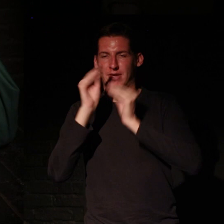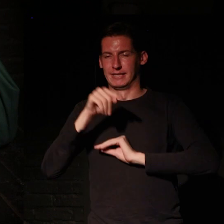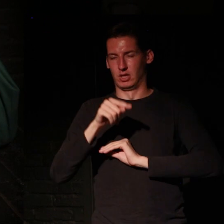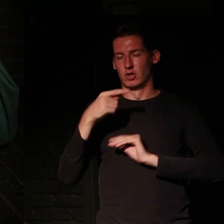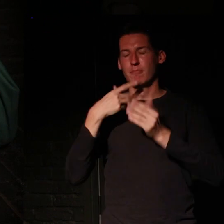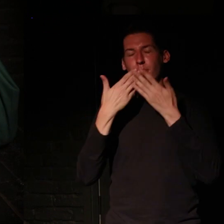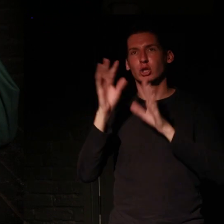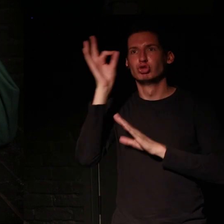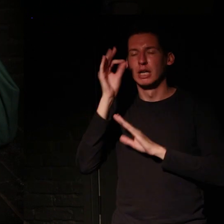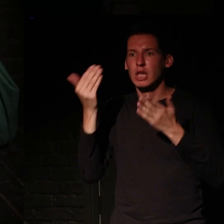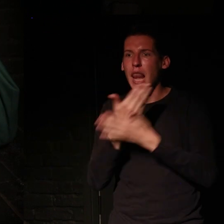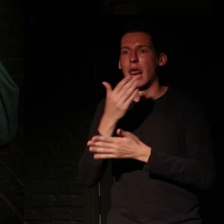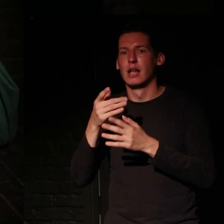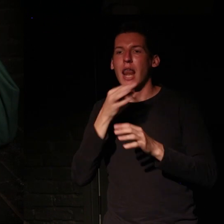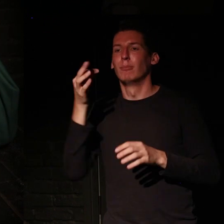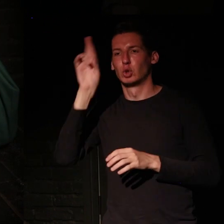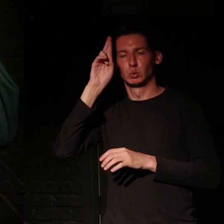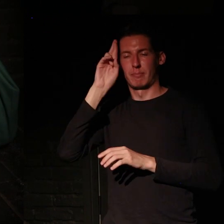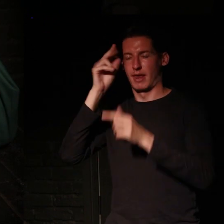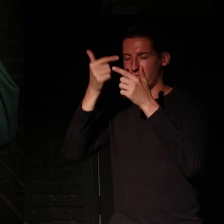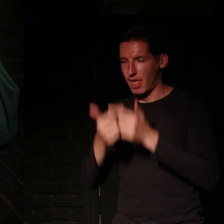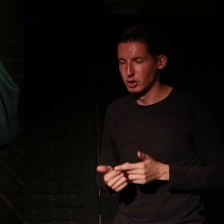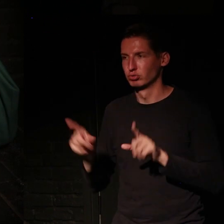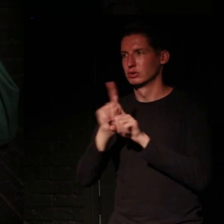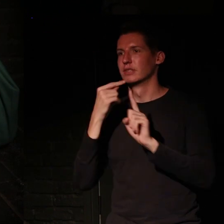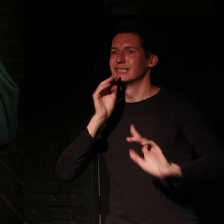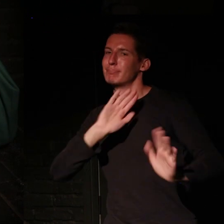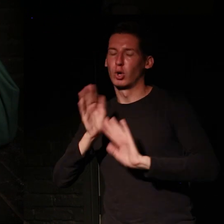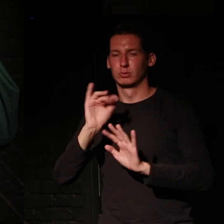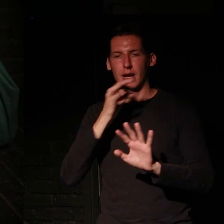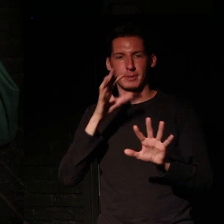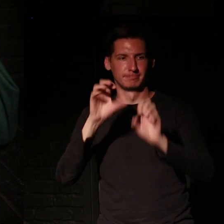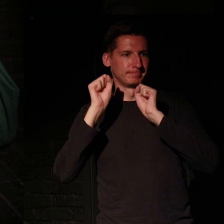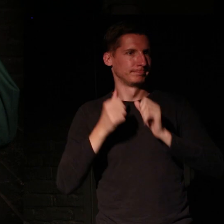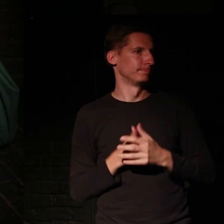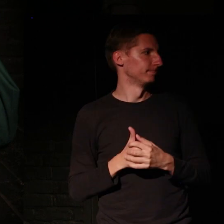szansę lepszego poznania tekstu biblijnego sposobów.